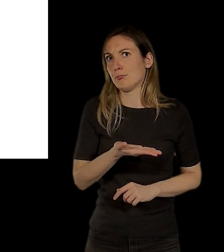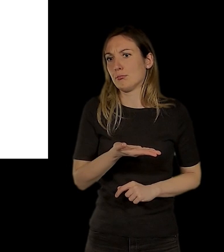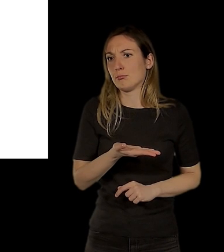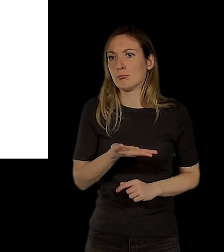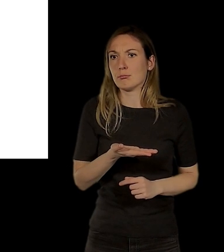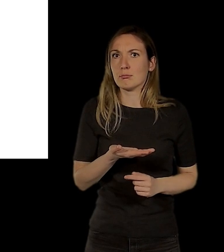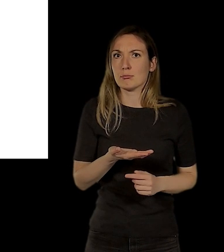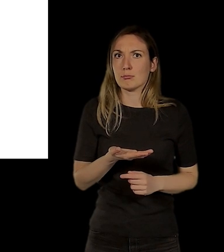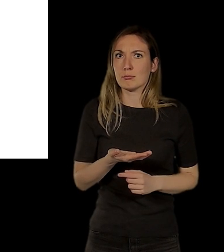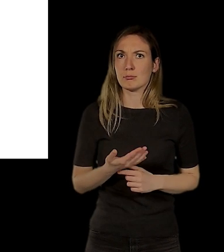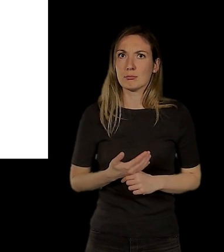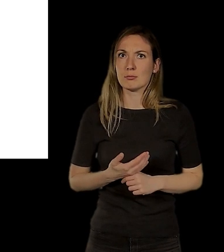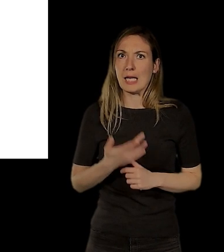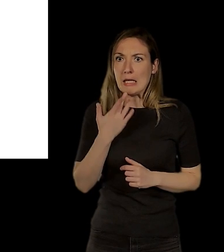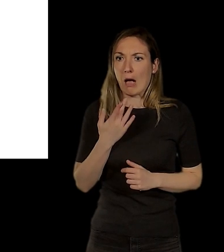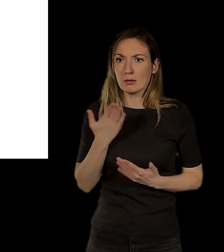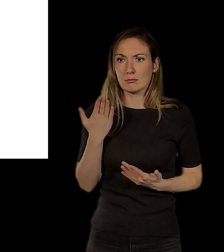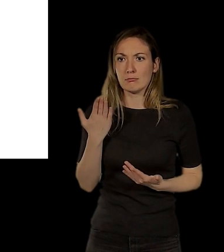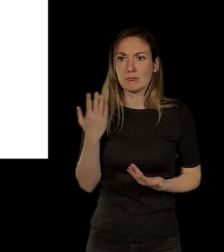jak se ten příční řez vyvíjí.